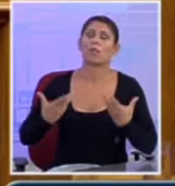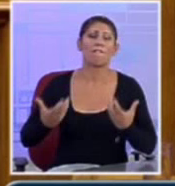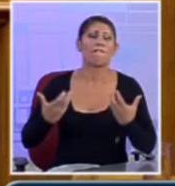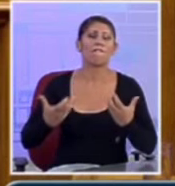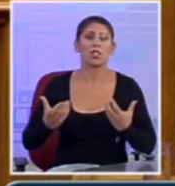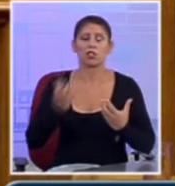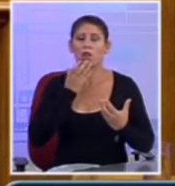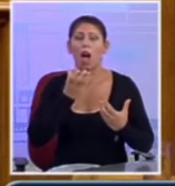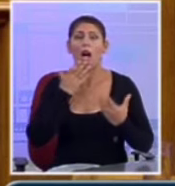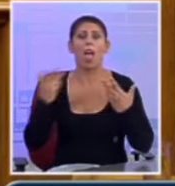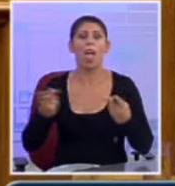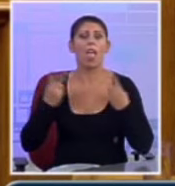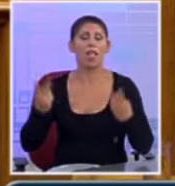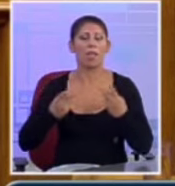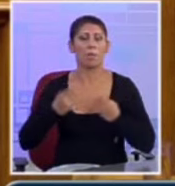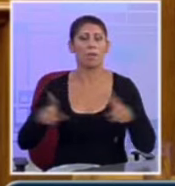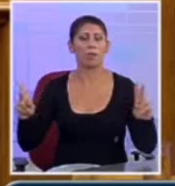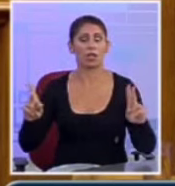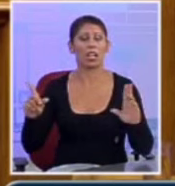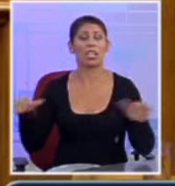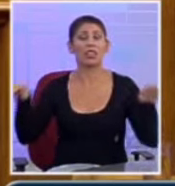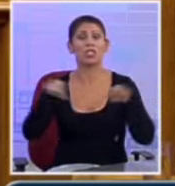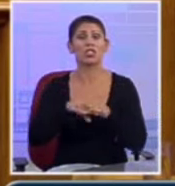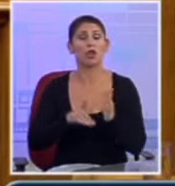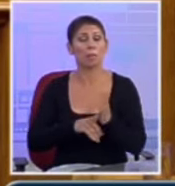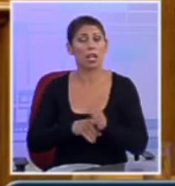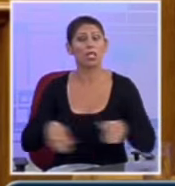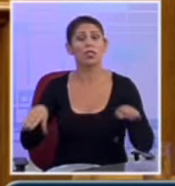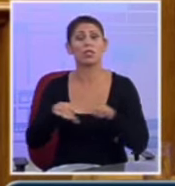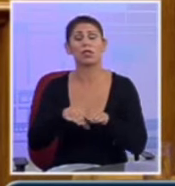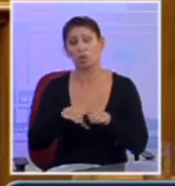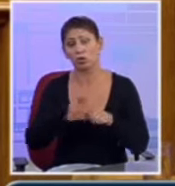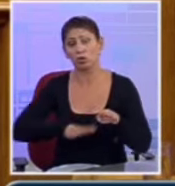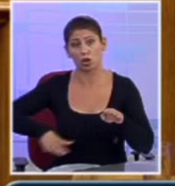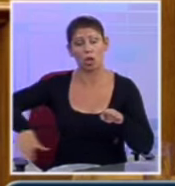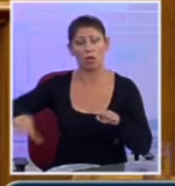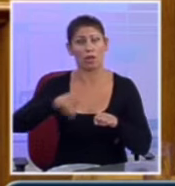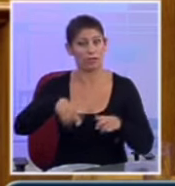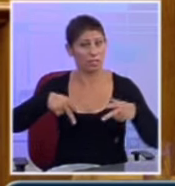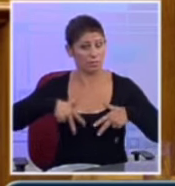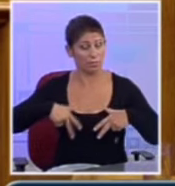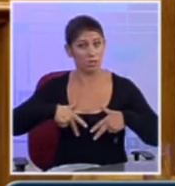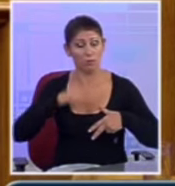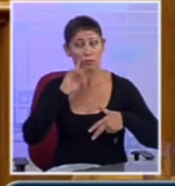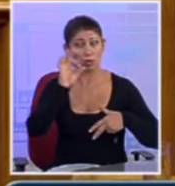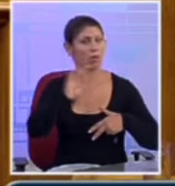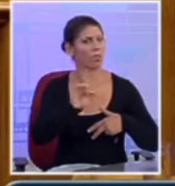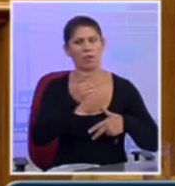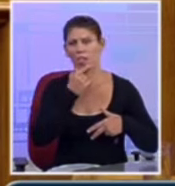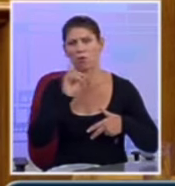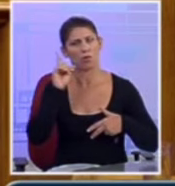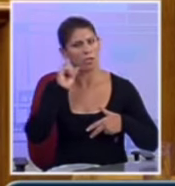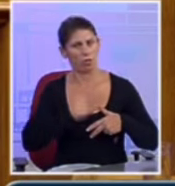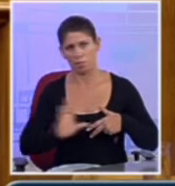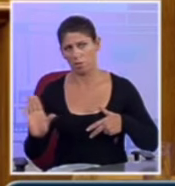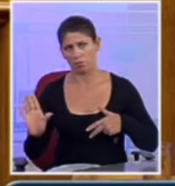δημιουργίας και ισονομίας. Η υπέρβαση αυτή που επιδιώκουμε δεν είναι ούτε εύκολη ούτε